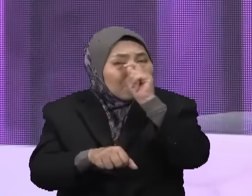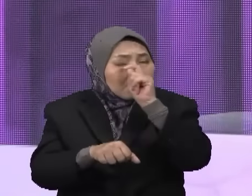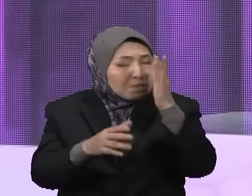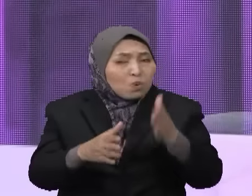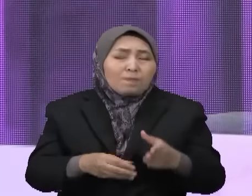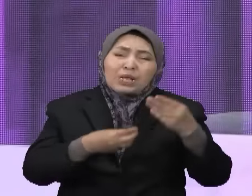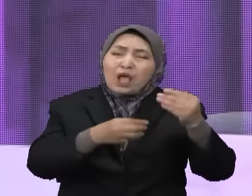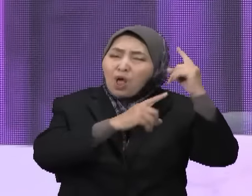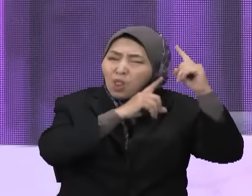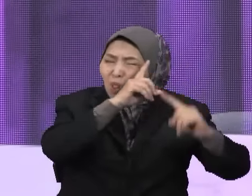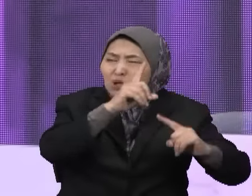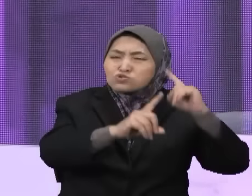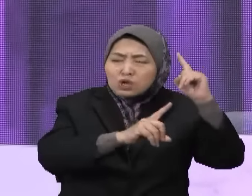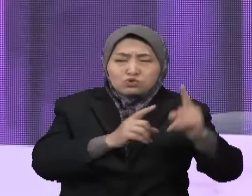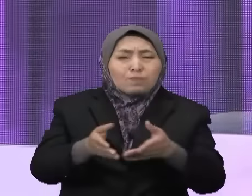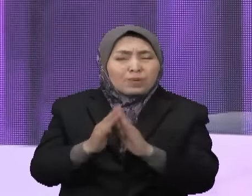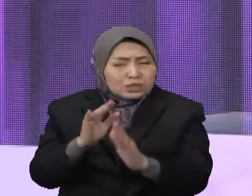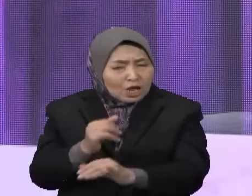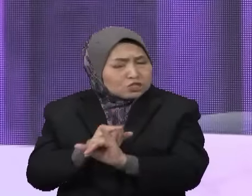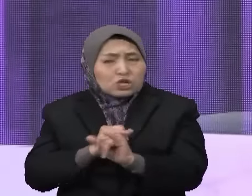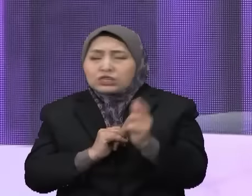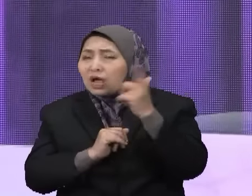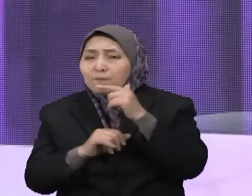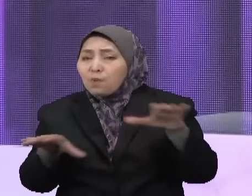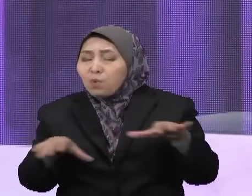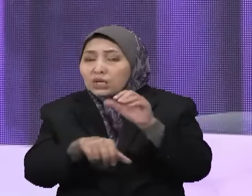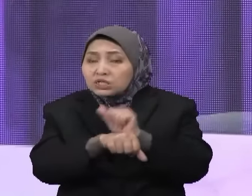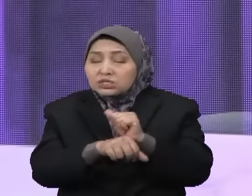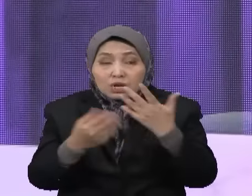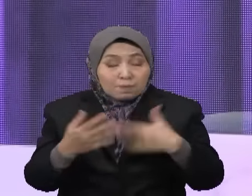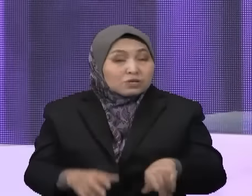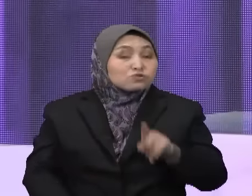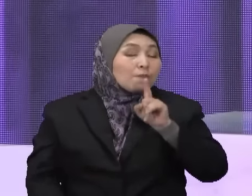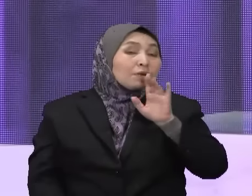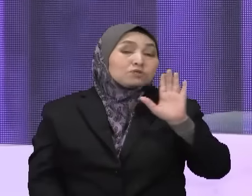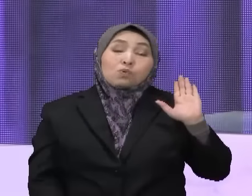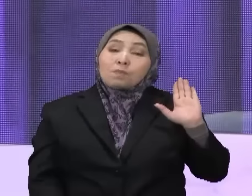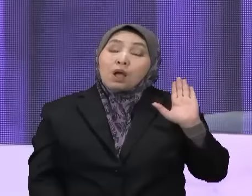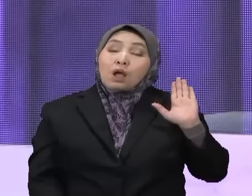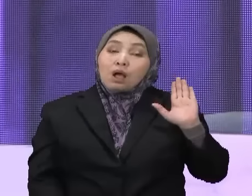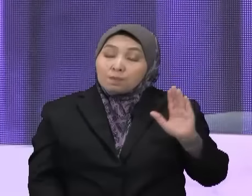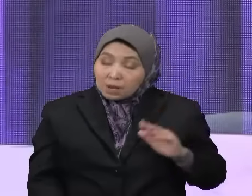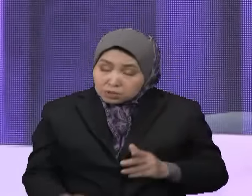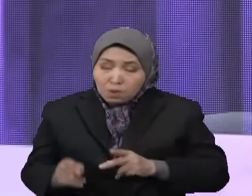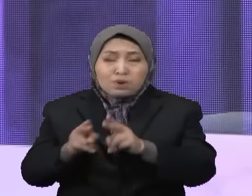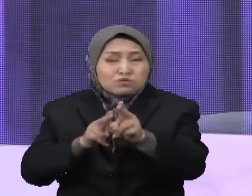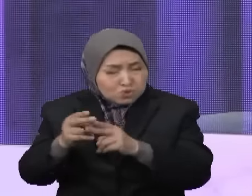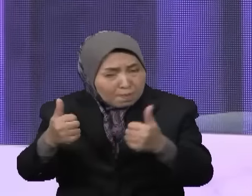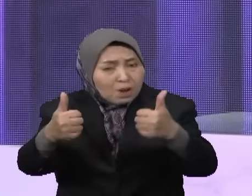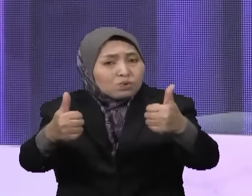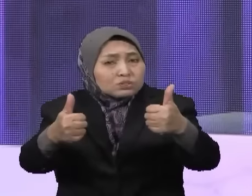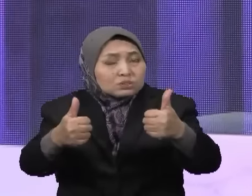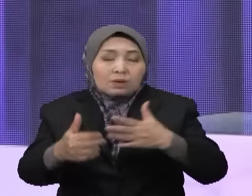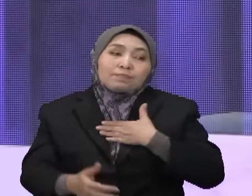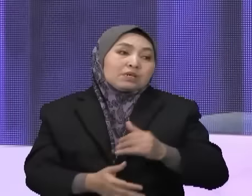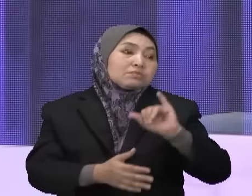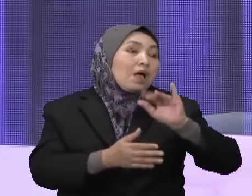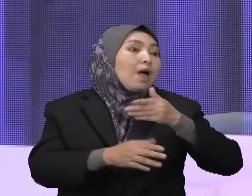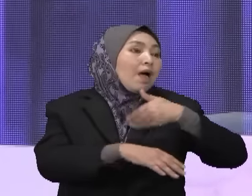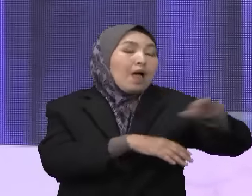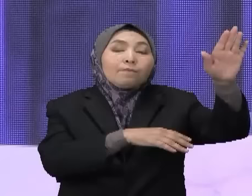memberi alasan, minta izin tak nak buat kerja, kemudian bersumpah pasal kamu ni berusaha ni, bagus ni, sila jahanam untuk kamu. Wah,